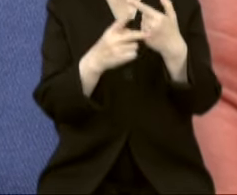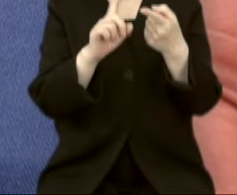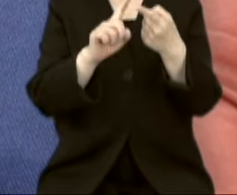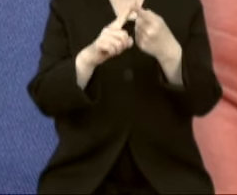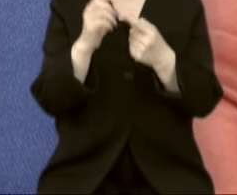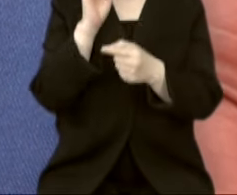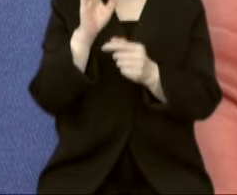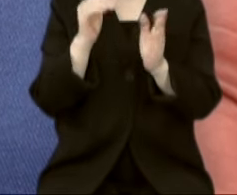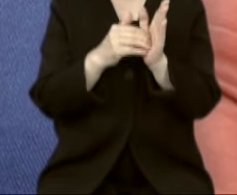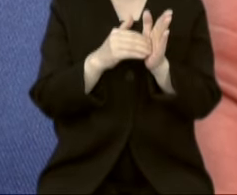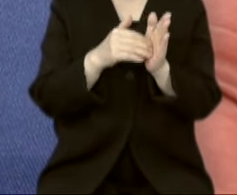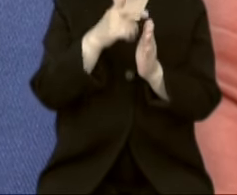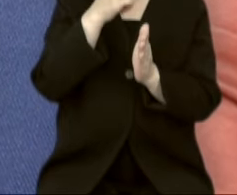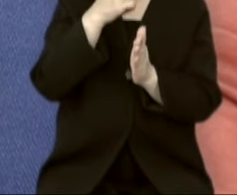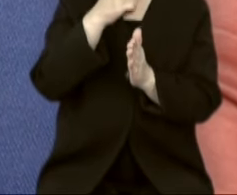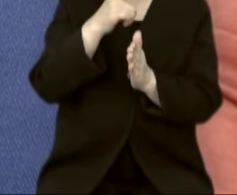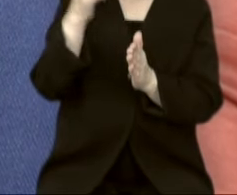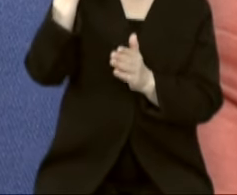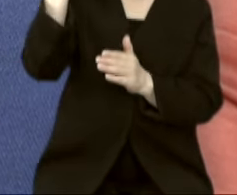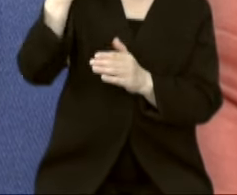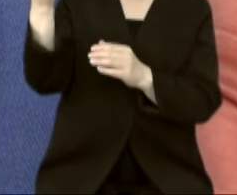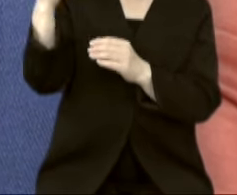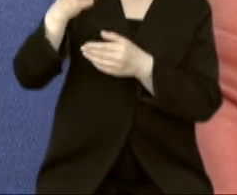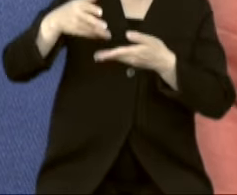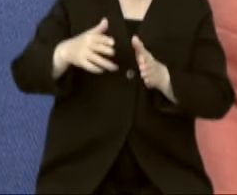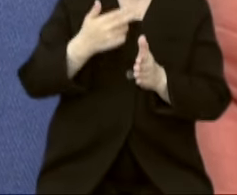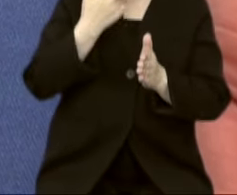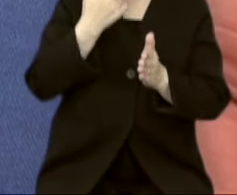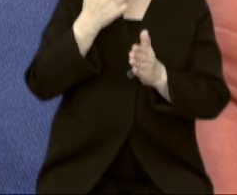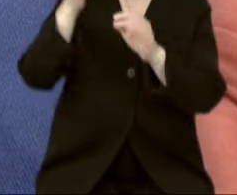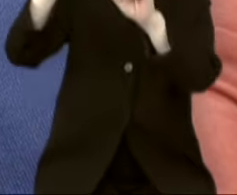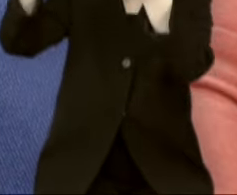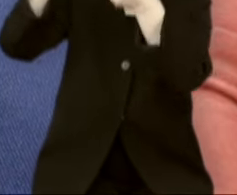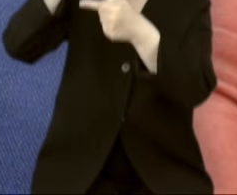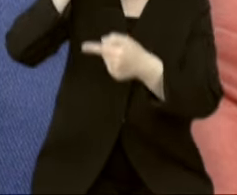물과 성령으로 나지 않으면 못 가겠다. 그러니까